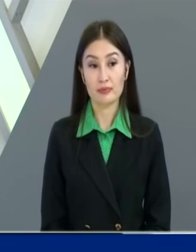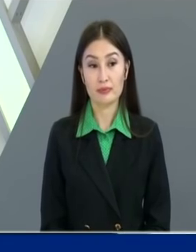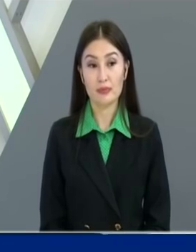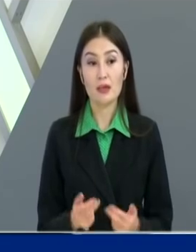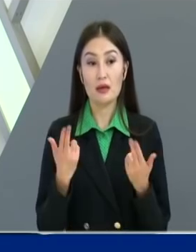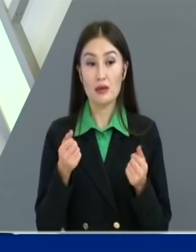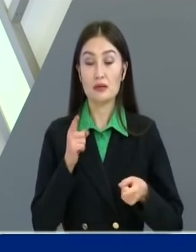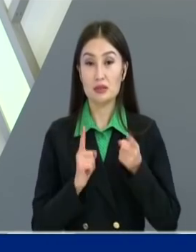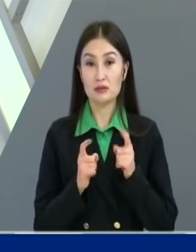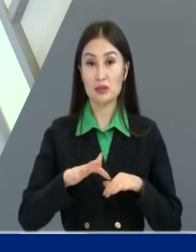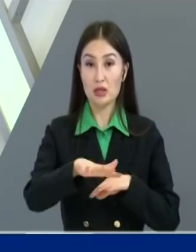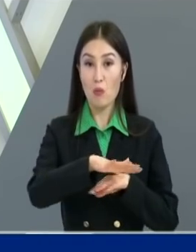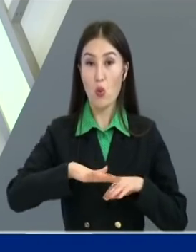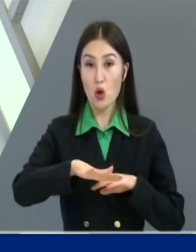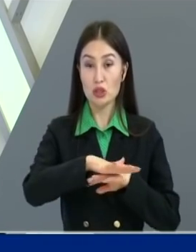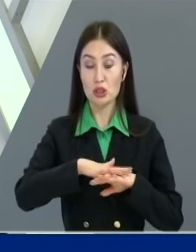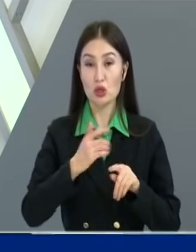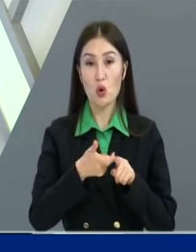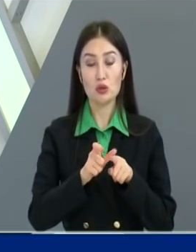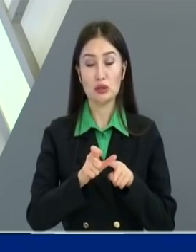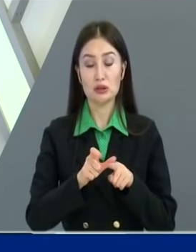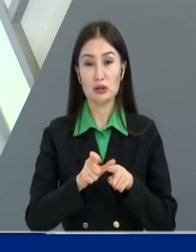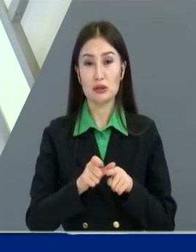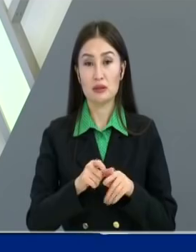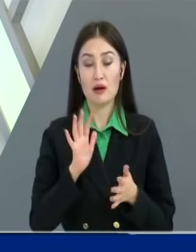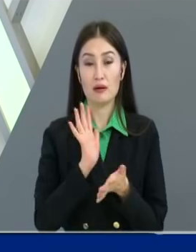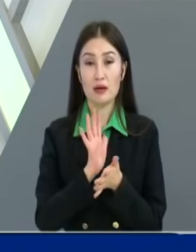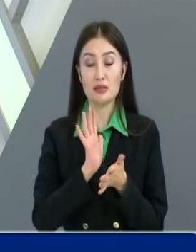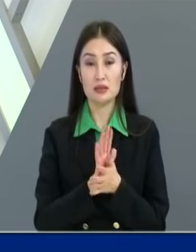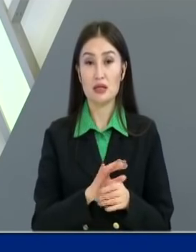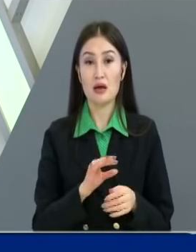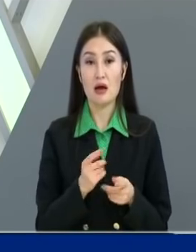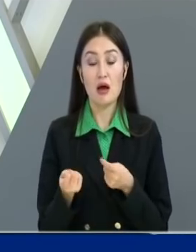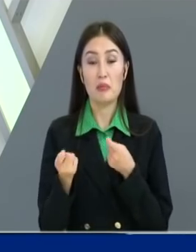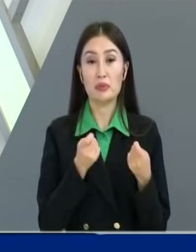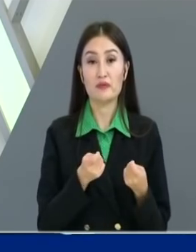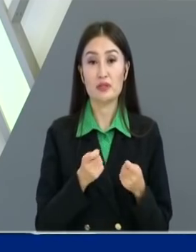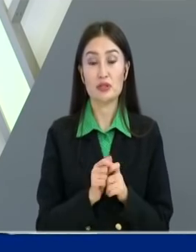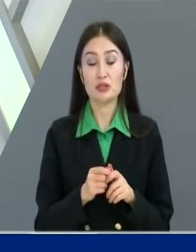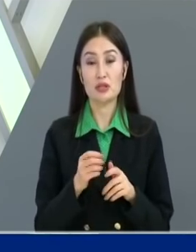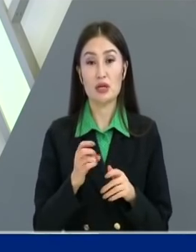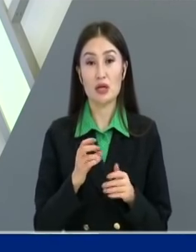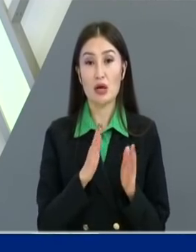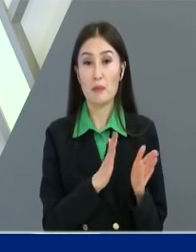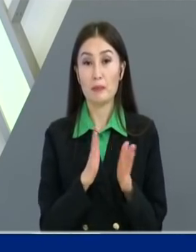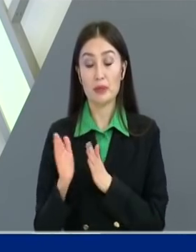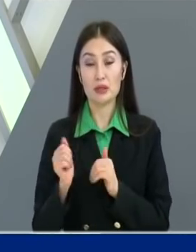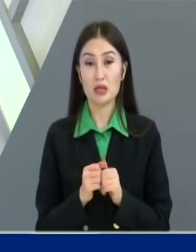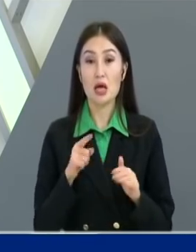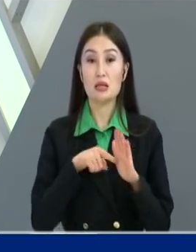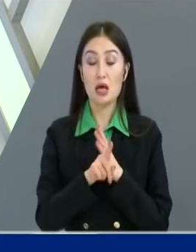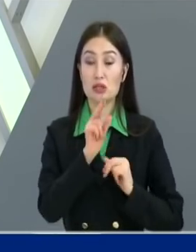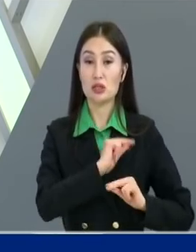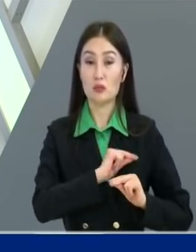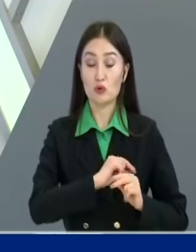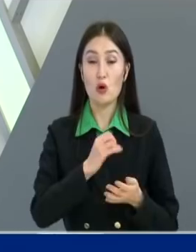Да, действительно, на площади сейчас очень грязно, и чтобы все это убрать и привести в надлежащий вид, мы уже начали работать и,